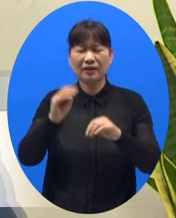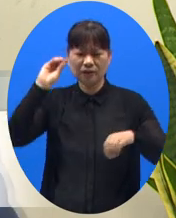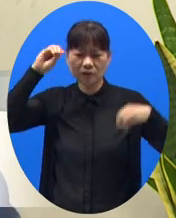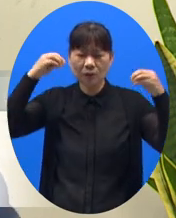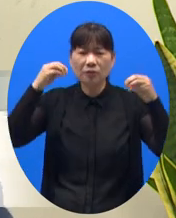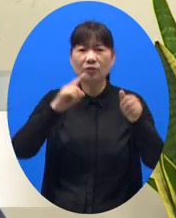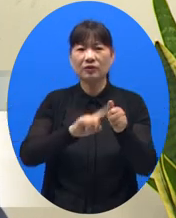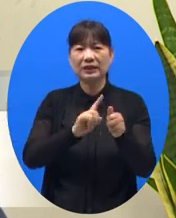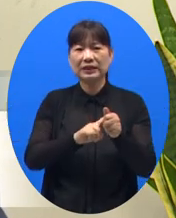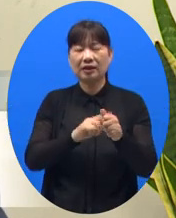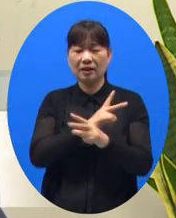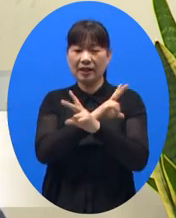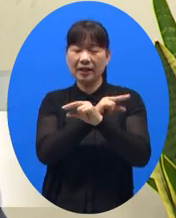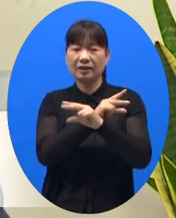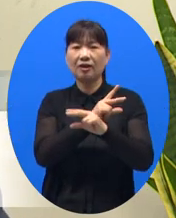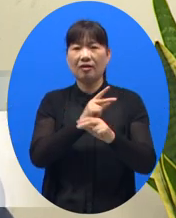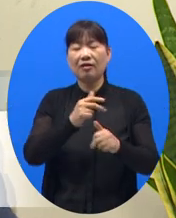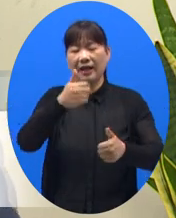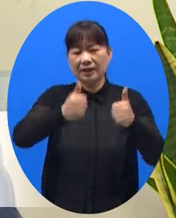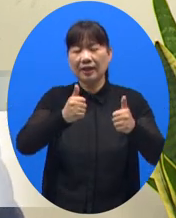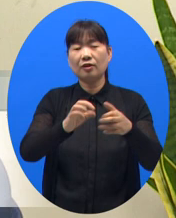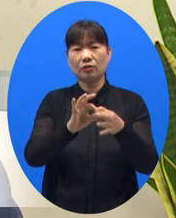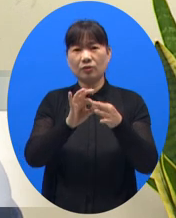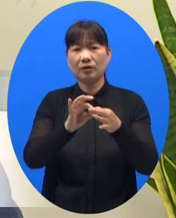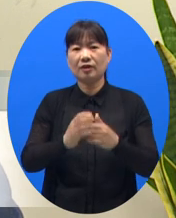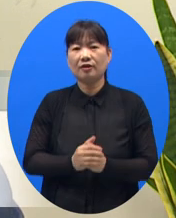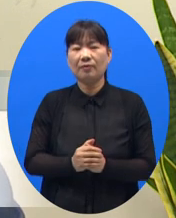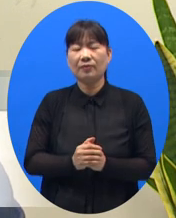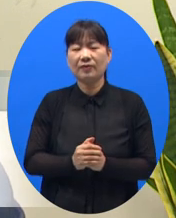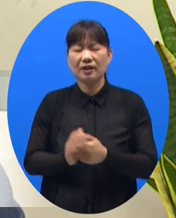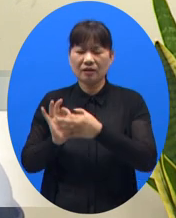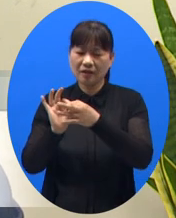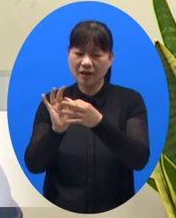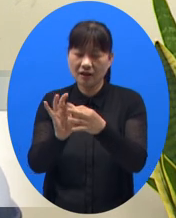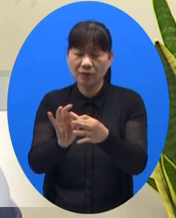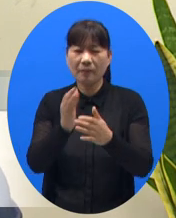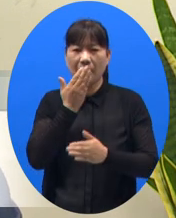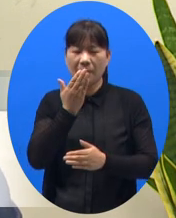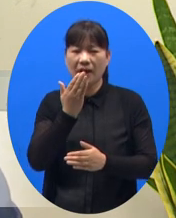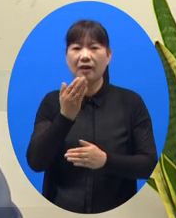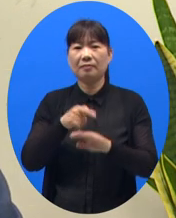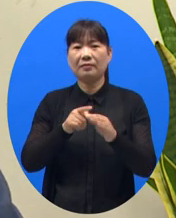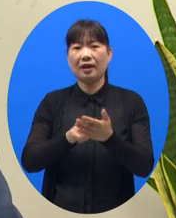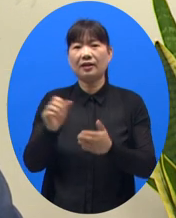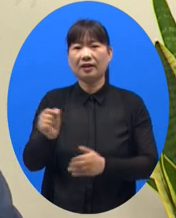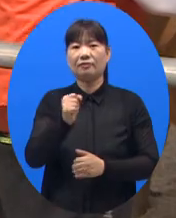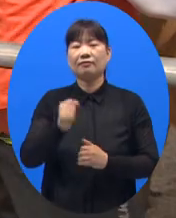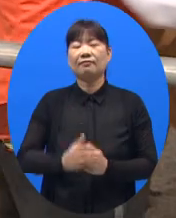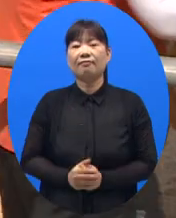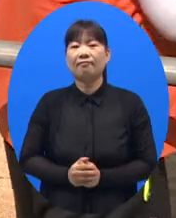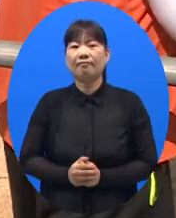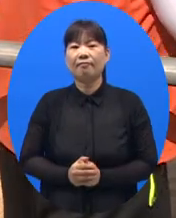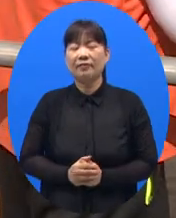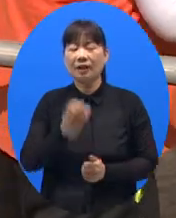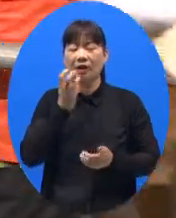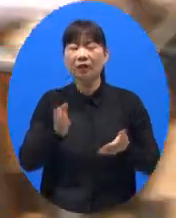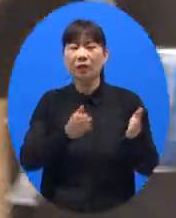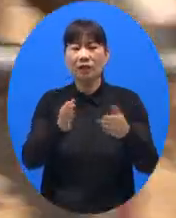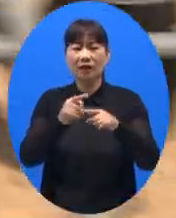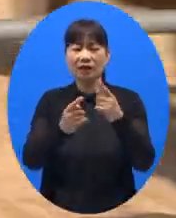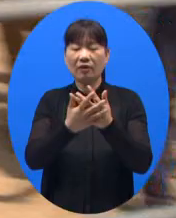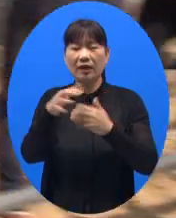비대 맨 행사를 해야 함으로써 이 행사를 계속 이어 나가고자 하는 들어 생각입니다 경기도는